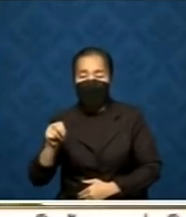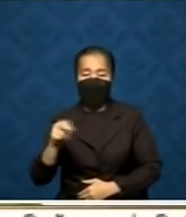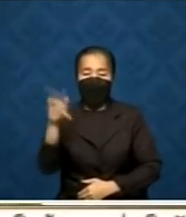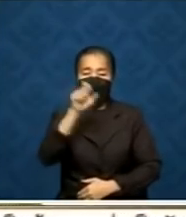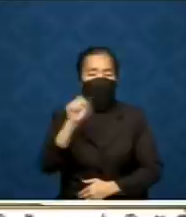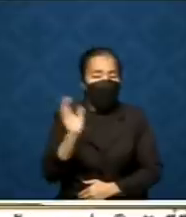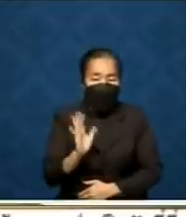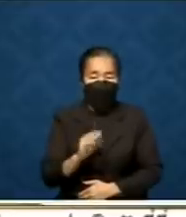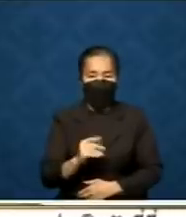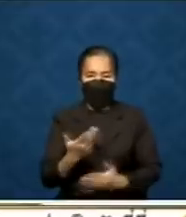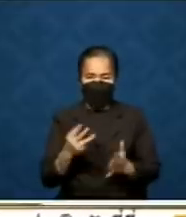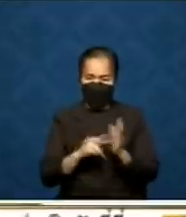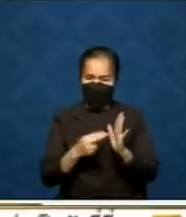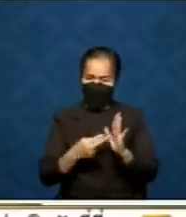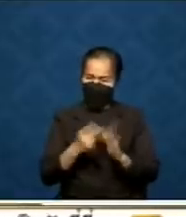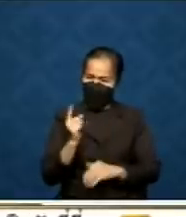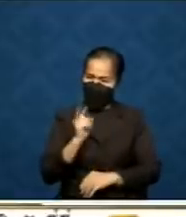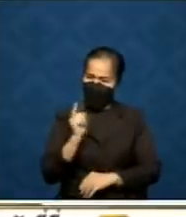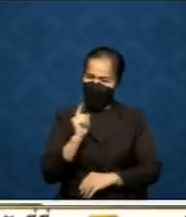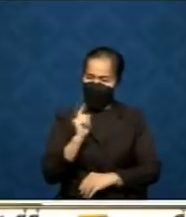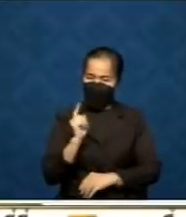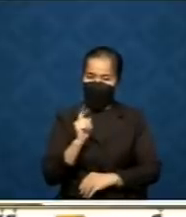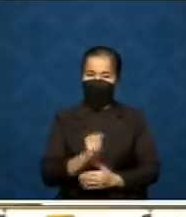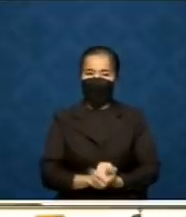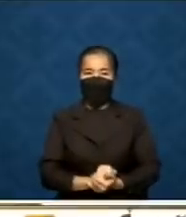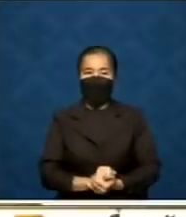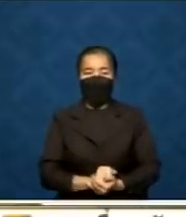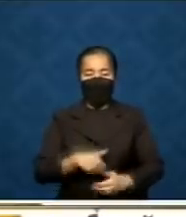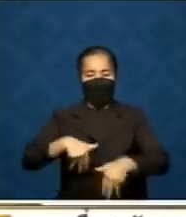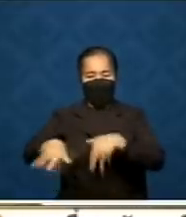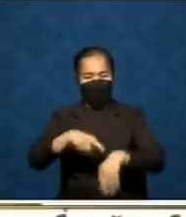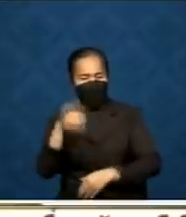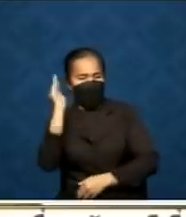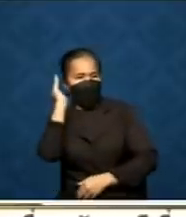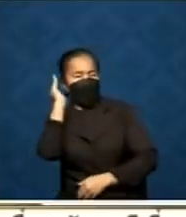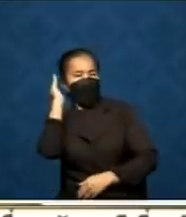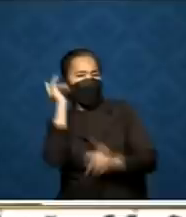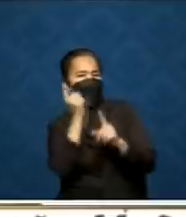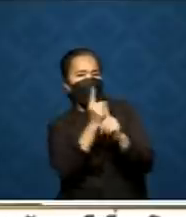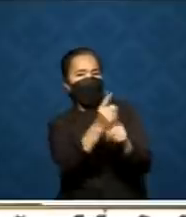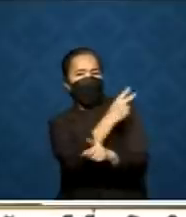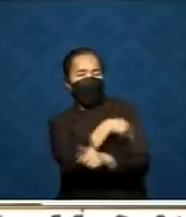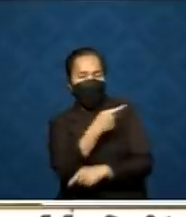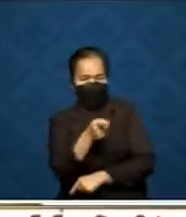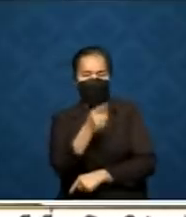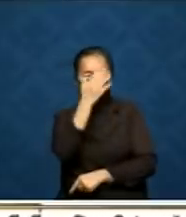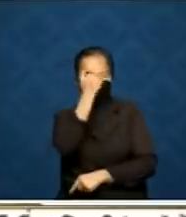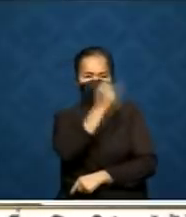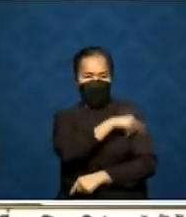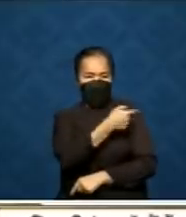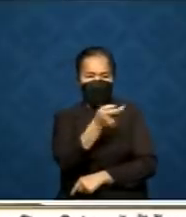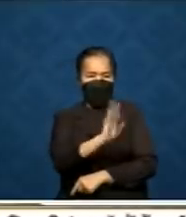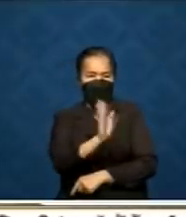แว็กซ์ส่งสัญญาณอะไรไปถึงจะบ้านแต่ช่วงเขาก็เชื่อตามดิเฮ้ยหมอเขาไม่เอาแล้วนะ